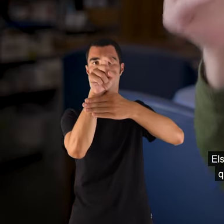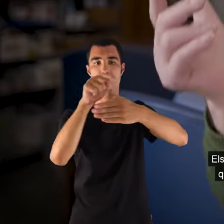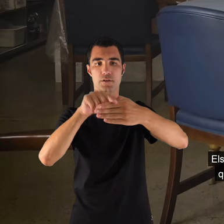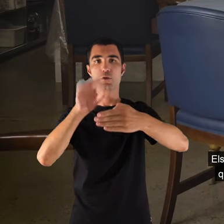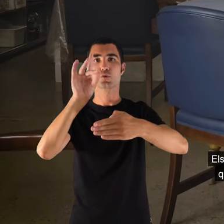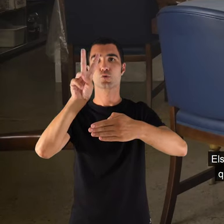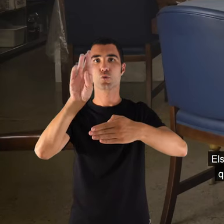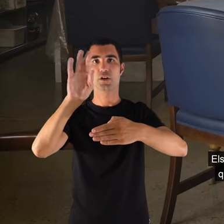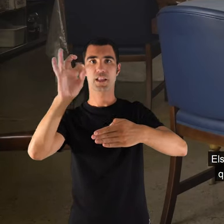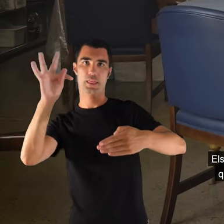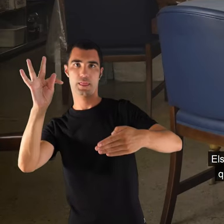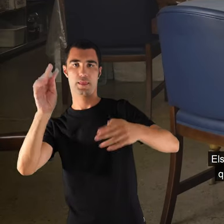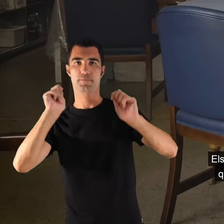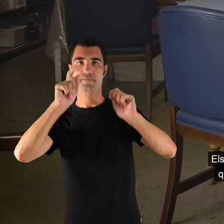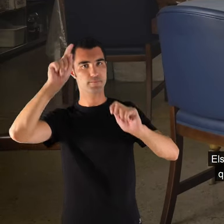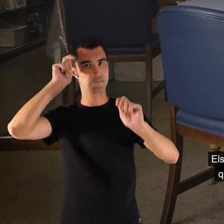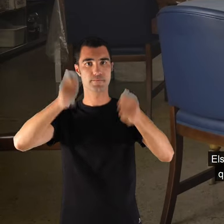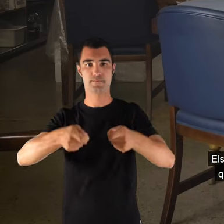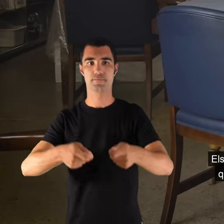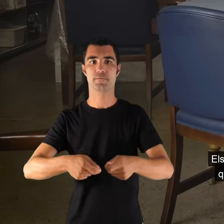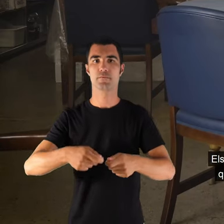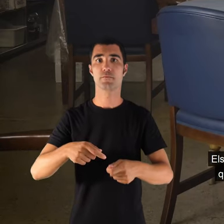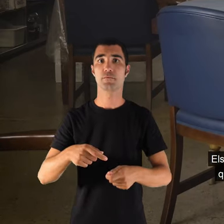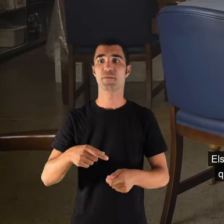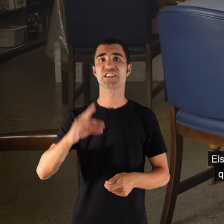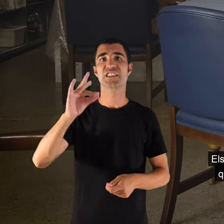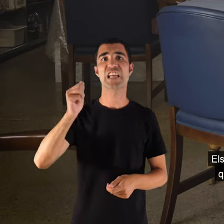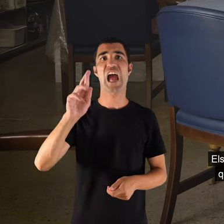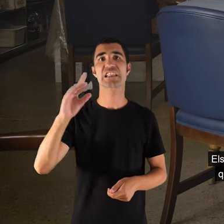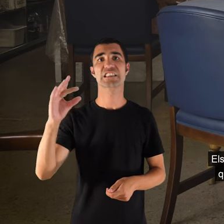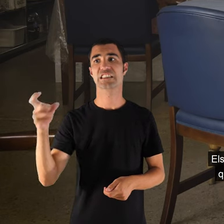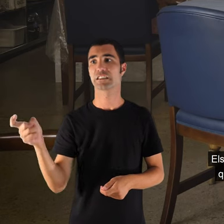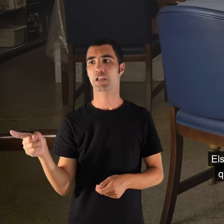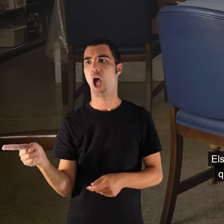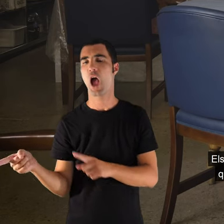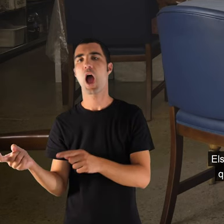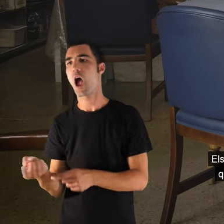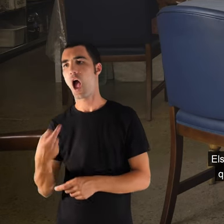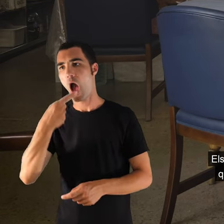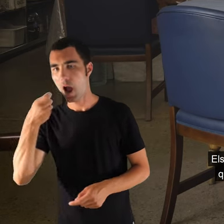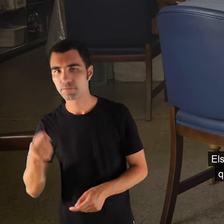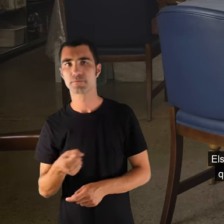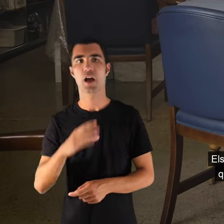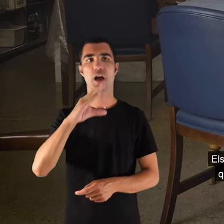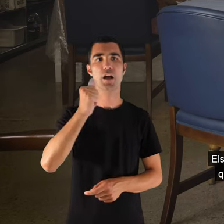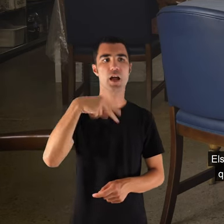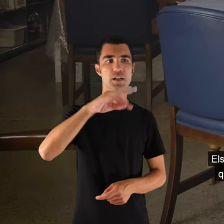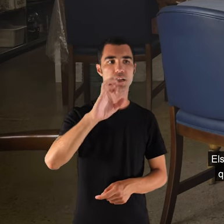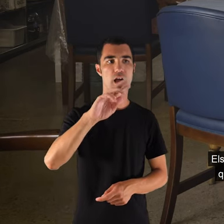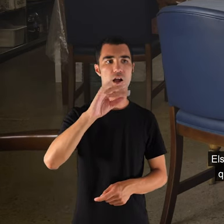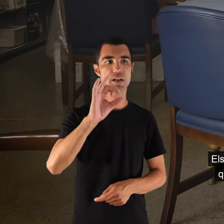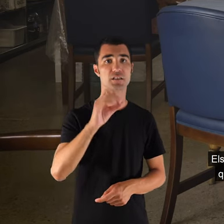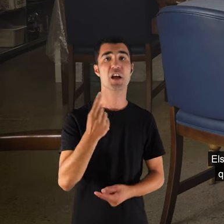soret. Amb això agafàvem molt de sars, cànteres, qualque